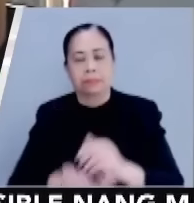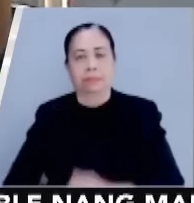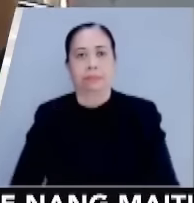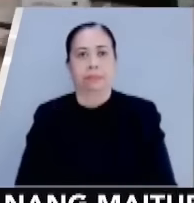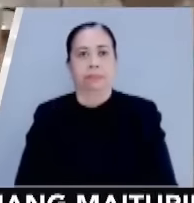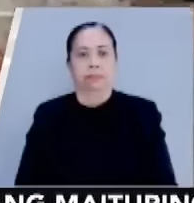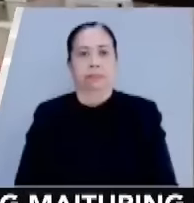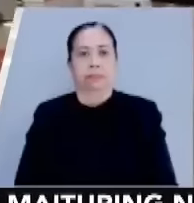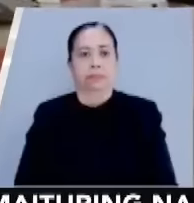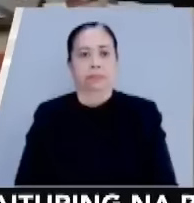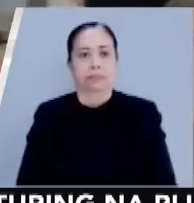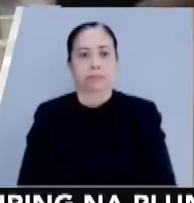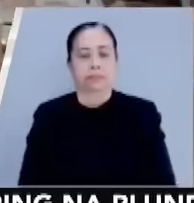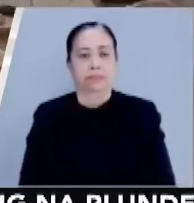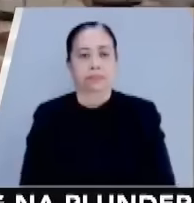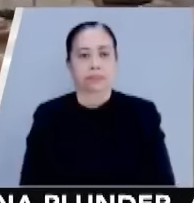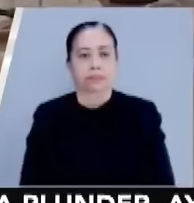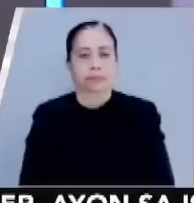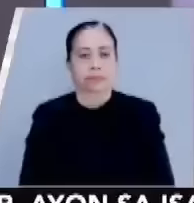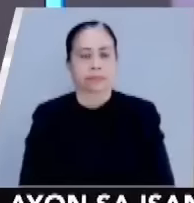Veneracion, nakatutok 24 oras.